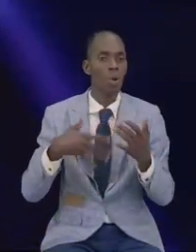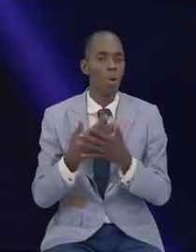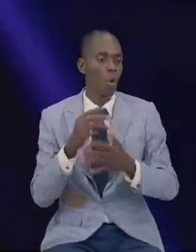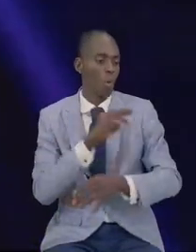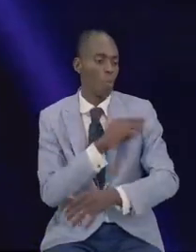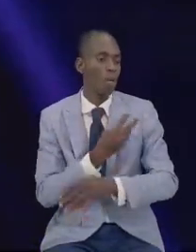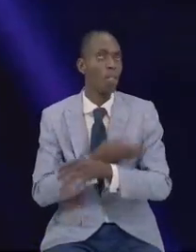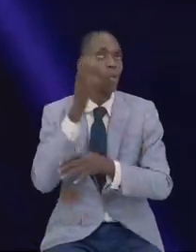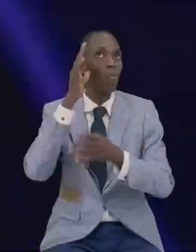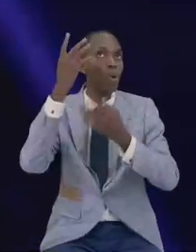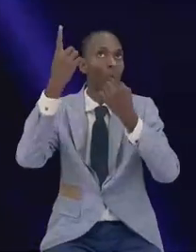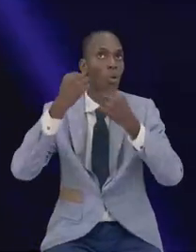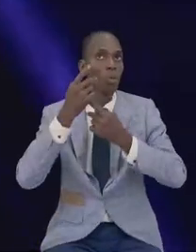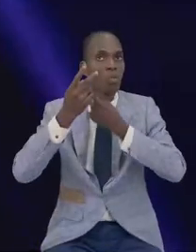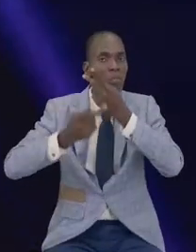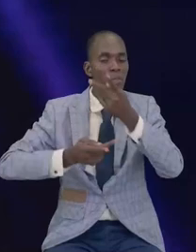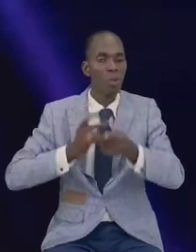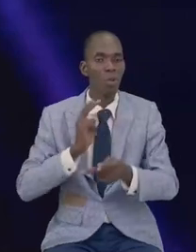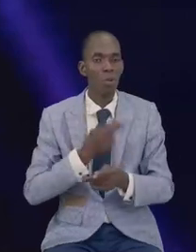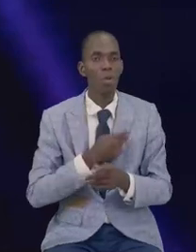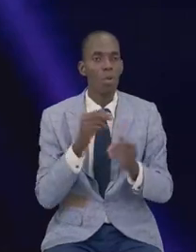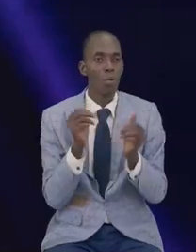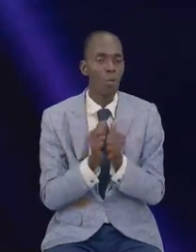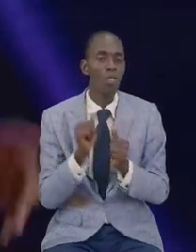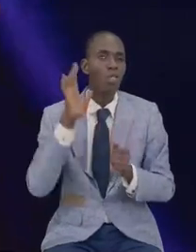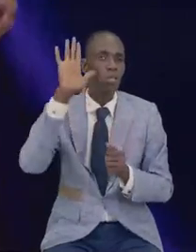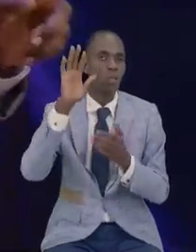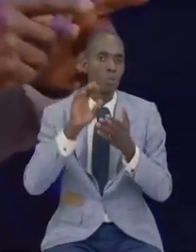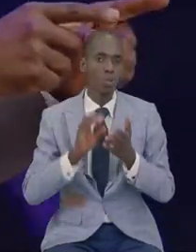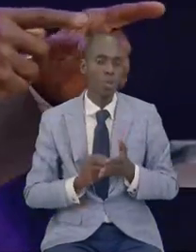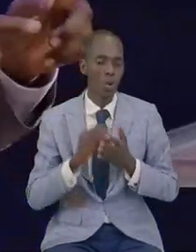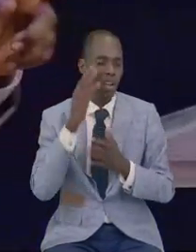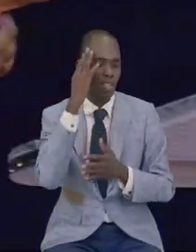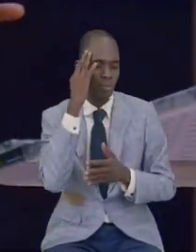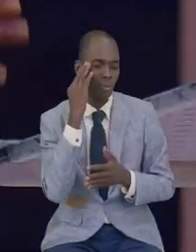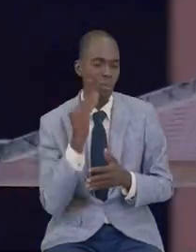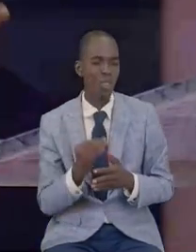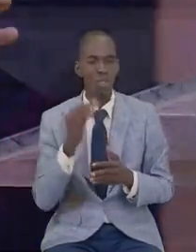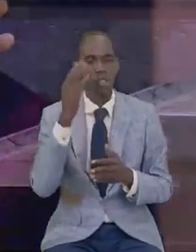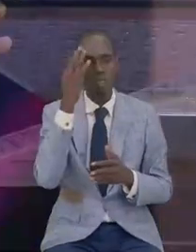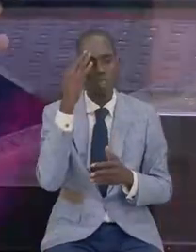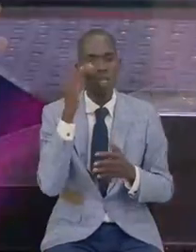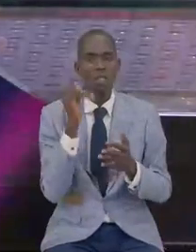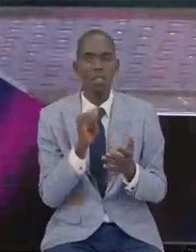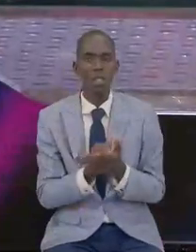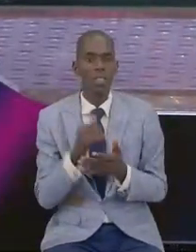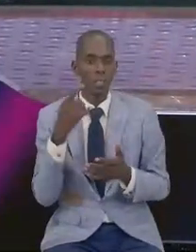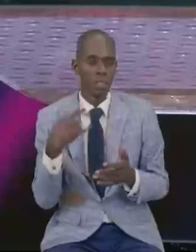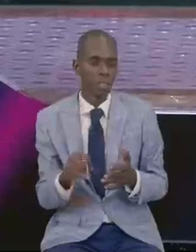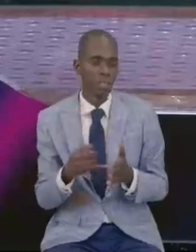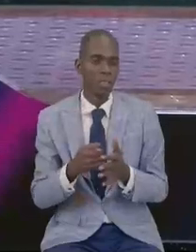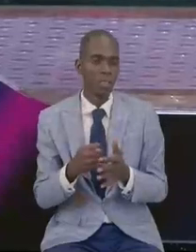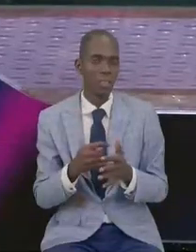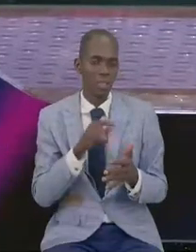nous visite avec sa connaissance expérientielle. Grâce aux entrailles de